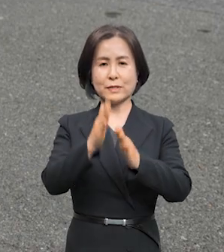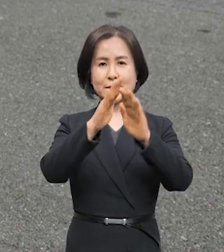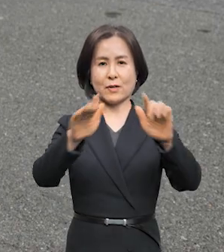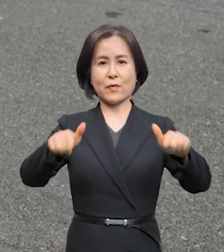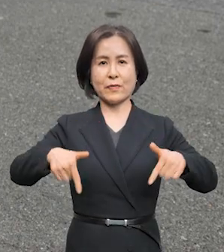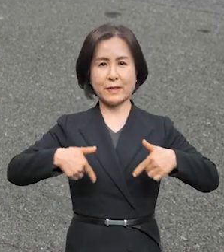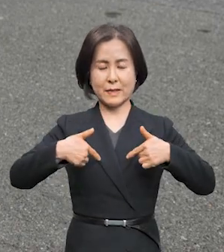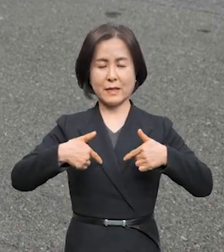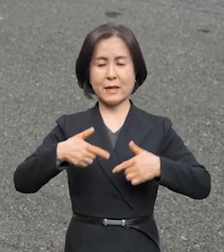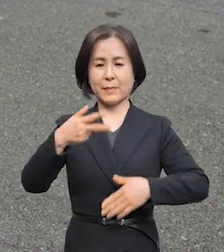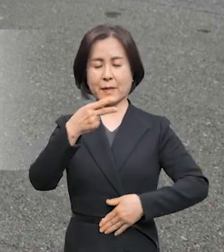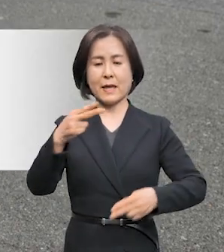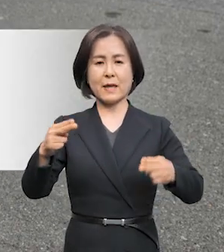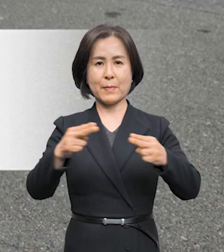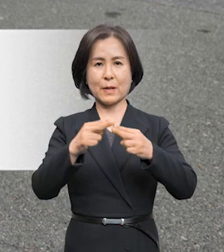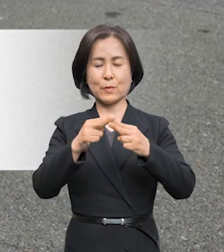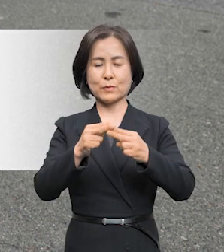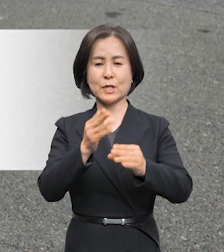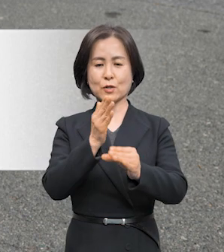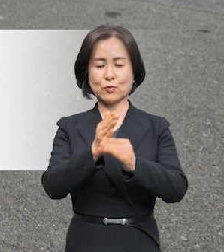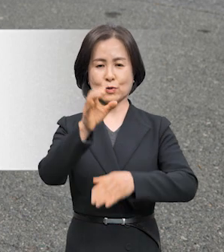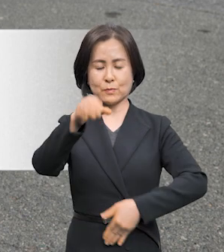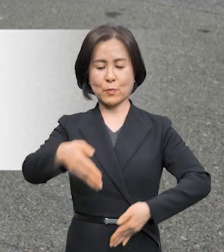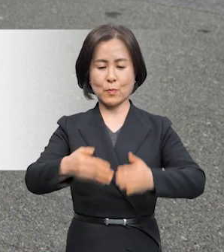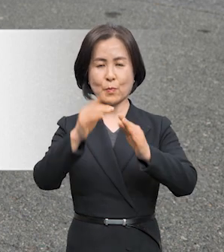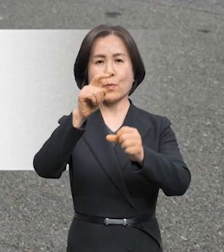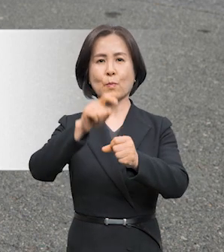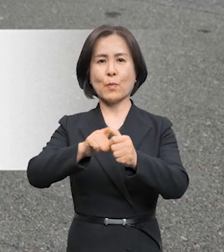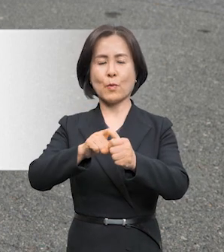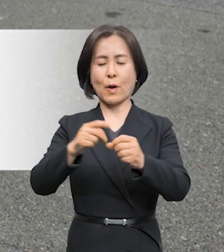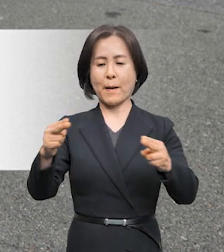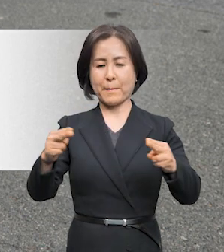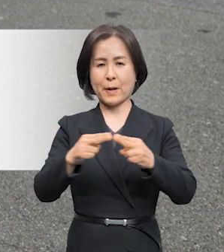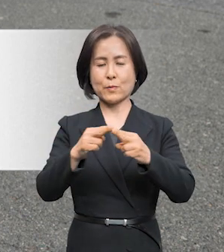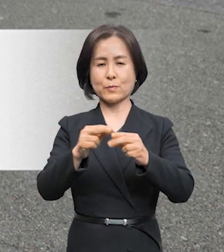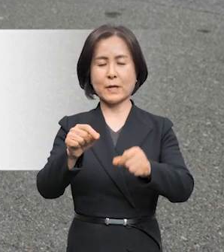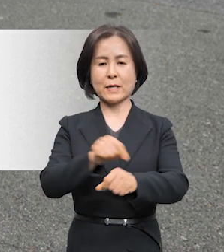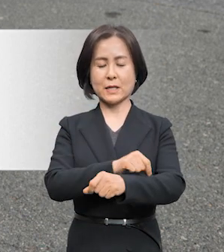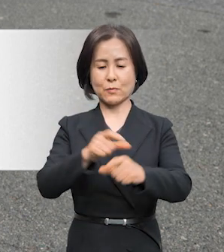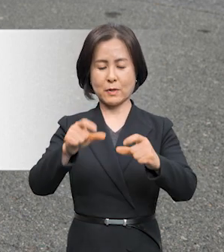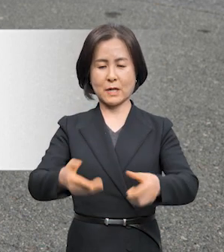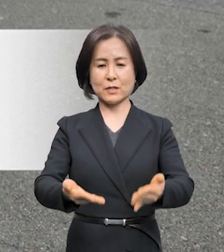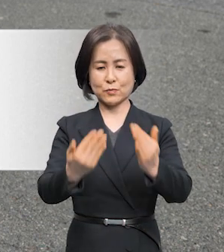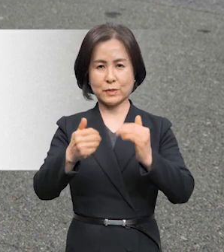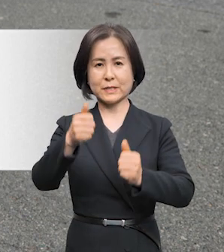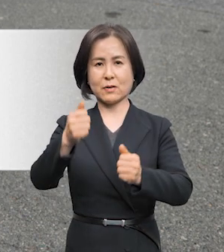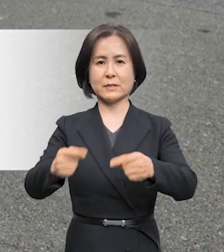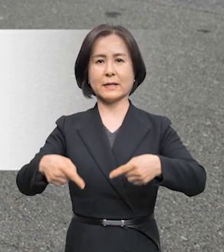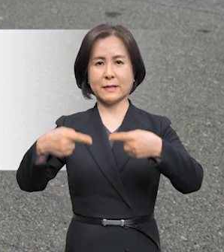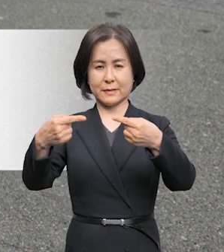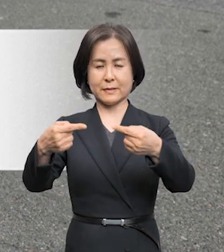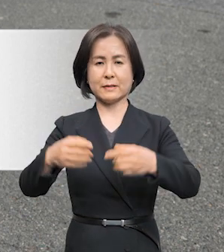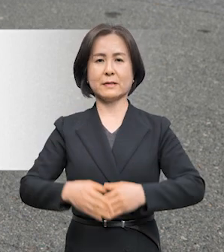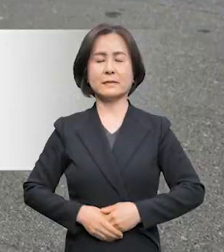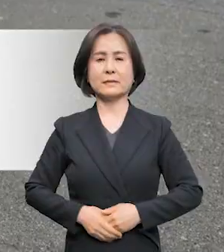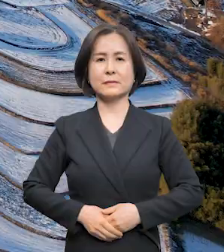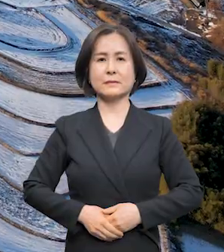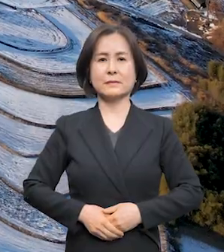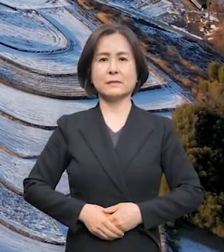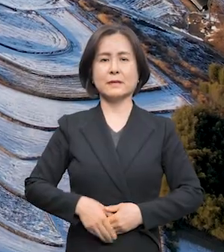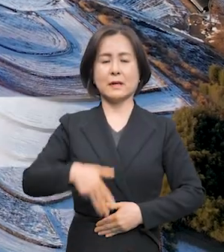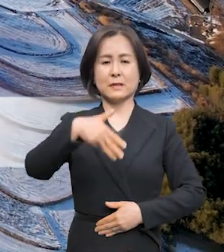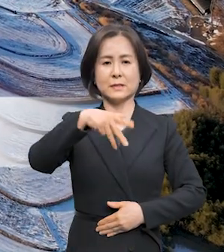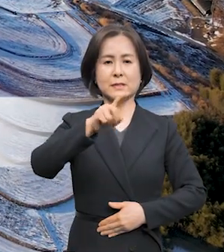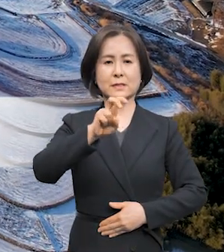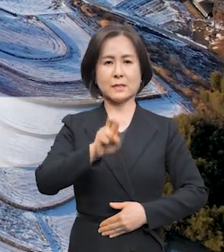광주시와 전라남도가 k반도체 핵심 요충제 조성을 목표로 반도체 특화단지 유치 경쟁에 본격적으로 뛰어들었습니다